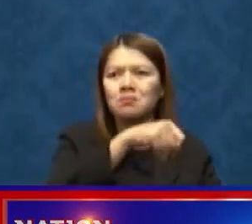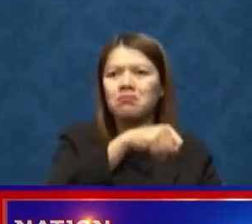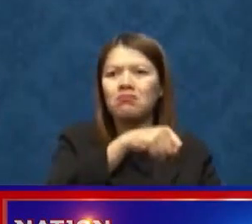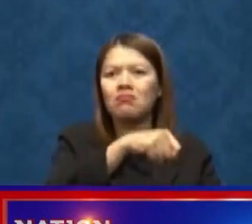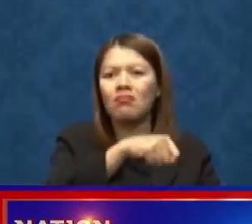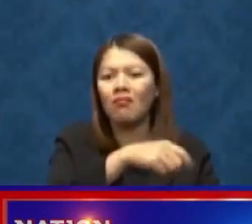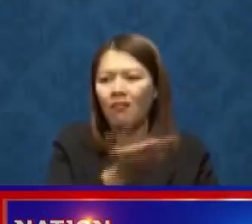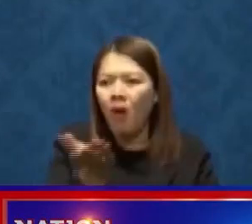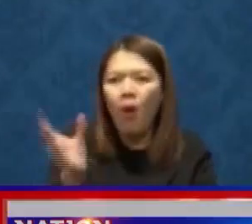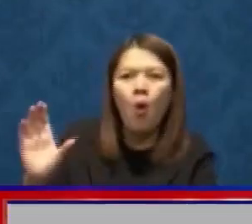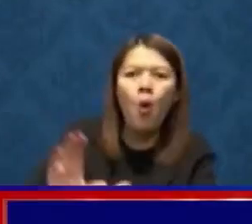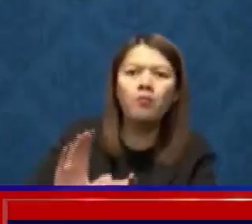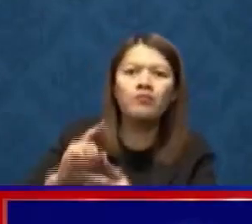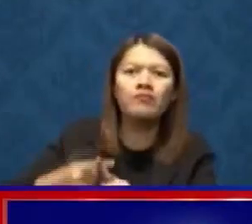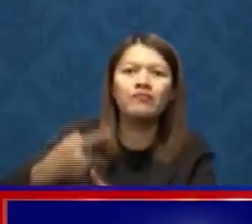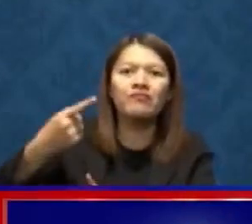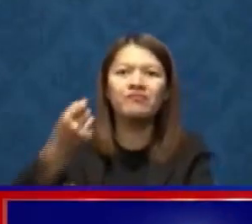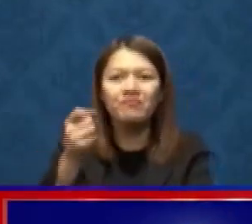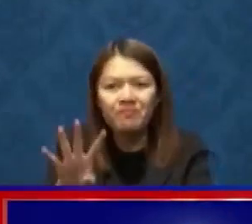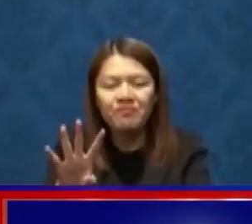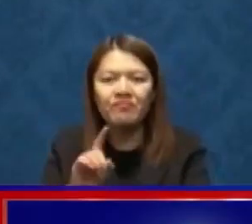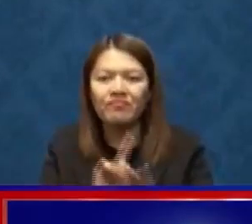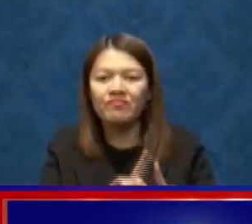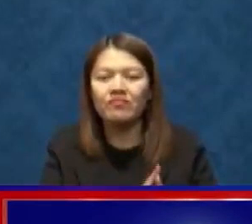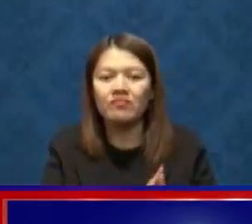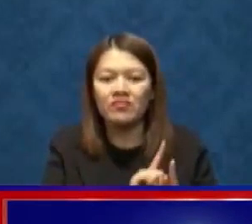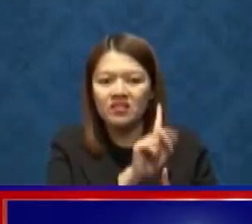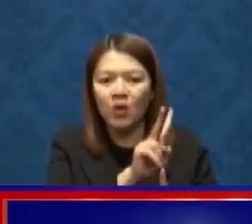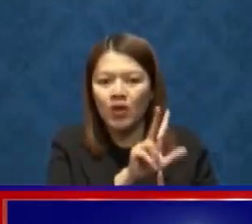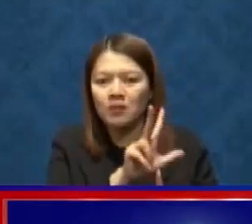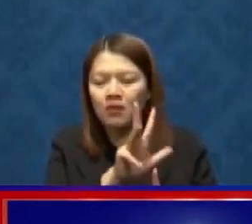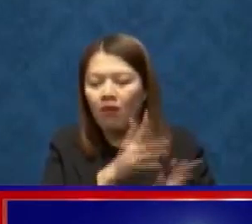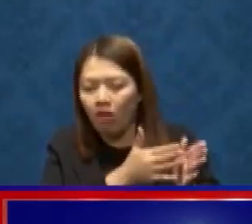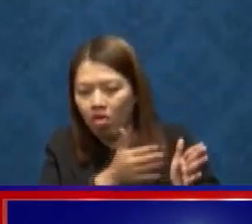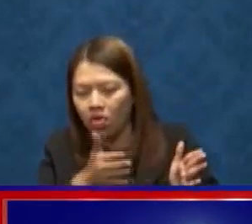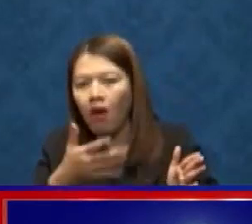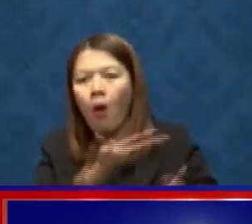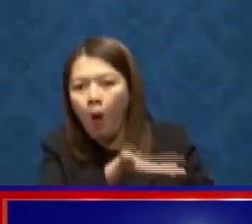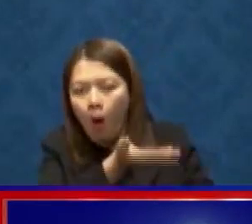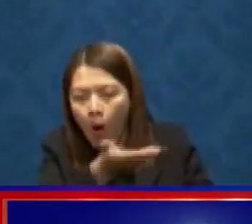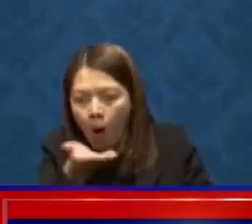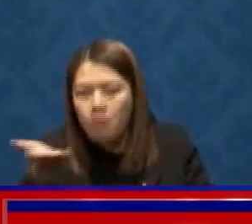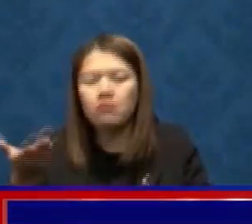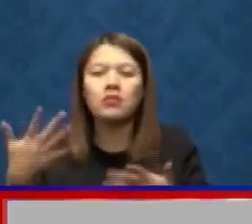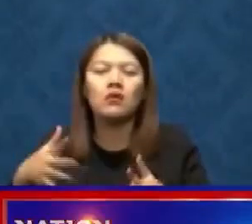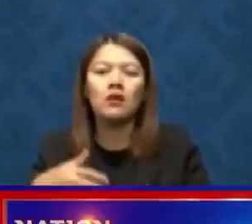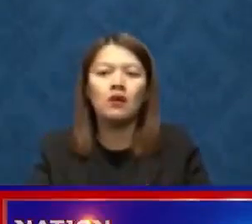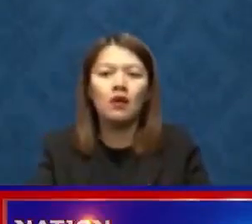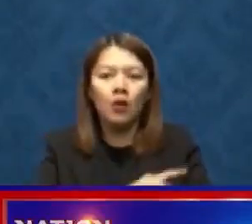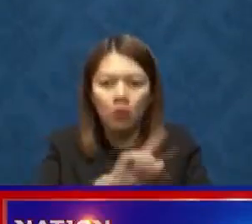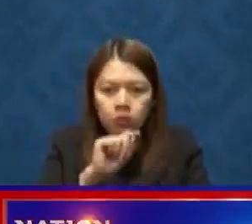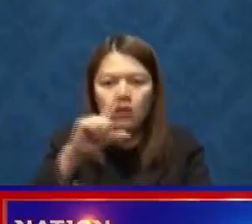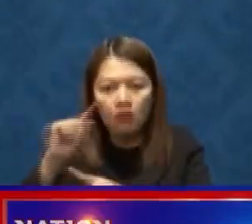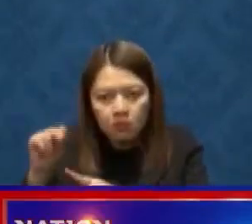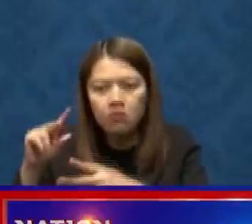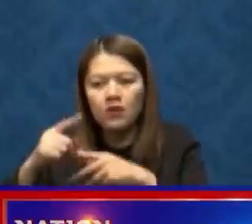งบ 14มกราคมวันที่ 1ไม่ได้ขอวันที่ 2ไม่ได้ขอวันที่ 3ไม่ได้ขอวันที่ 4ไม่ได้ขอวันที่ 10ไม่ได้ขอวันที่ 20ไม่ได้ขอวันที่